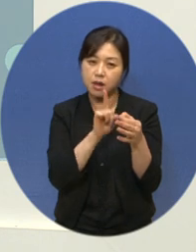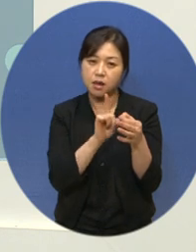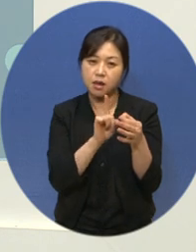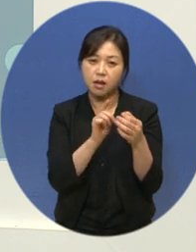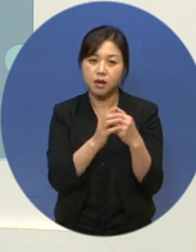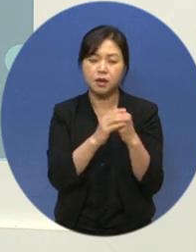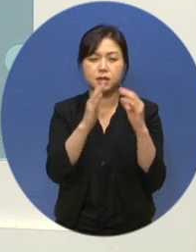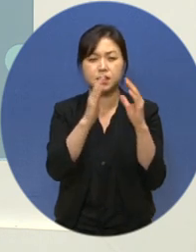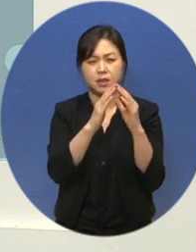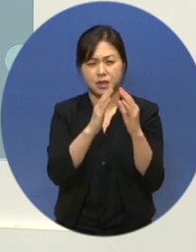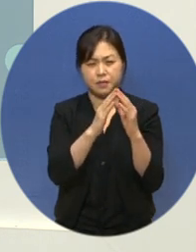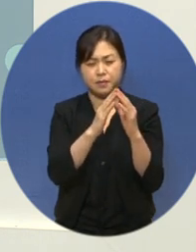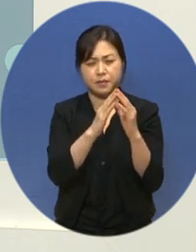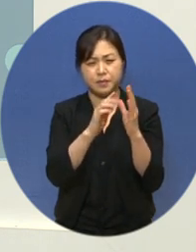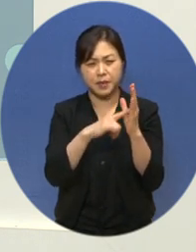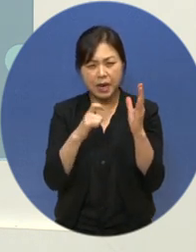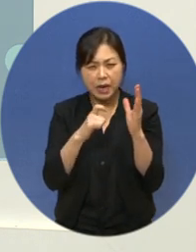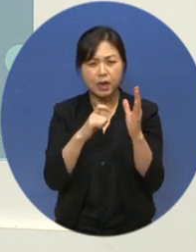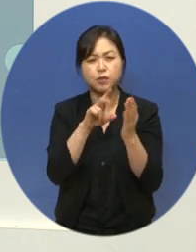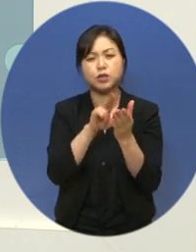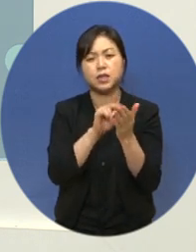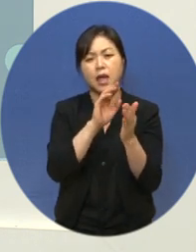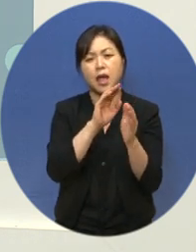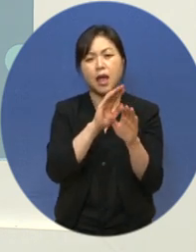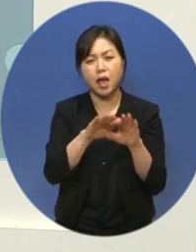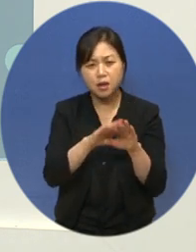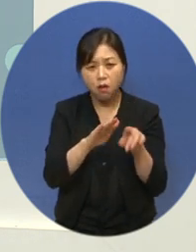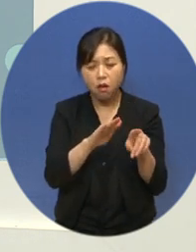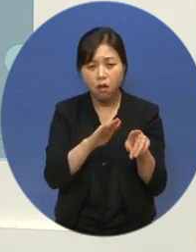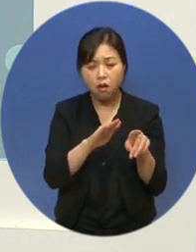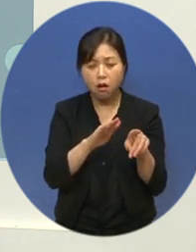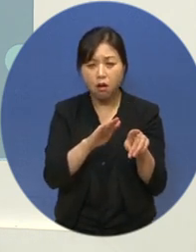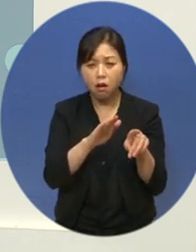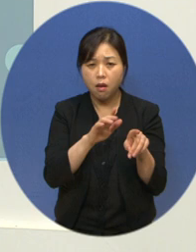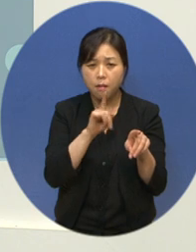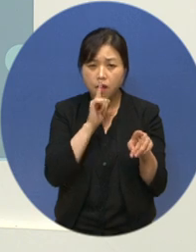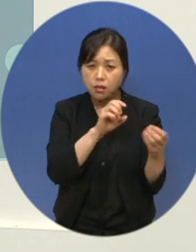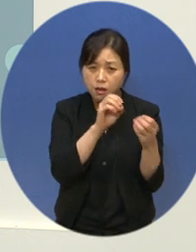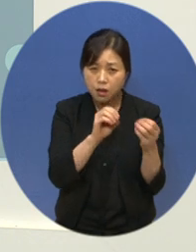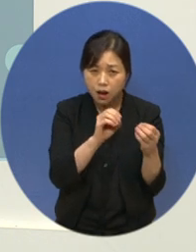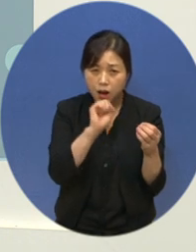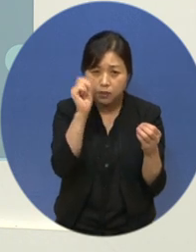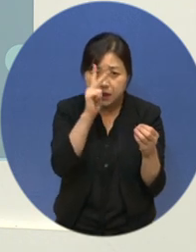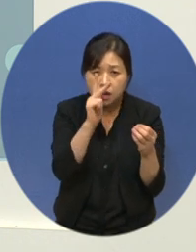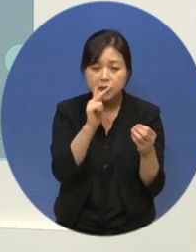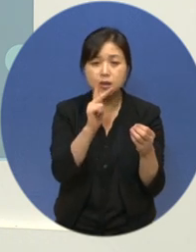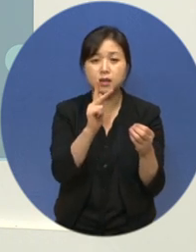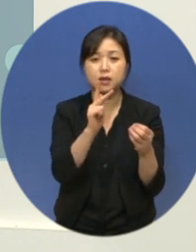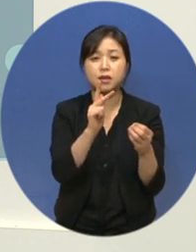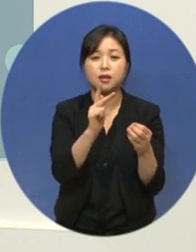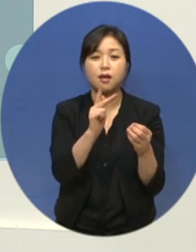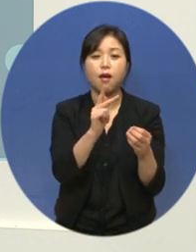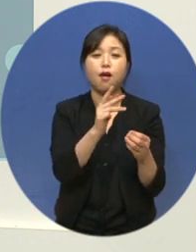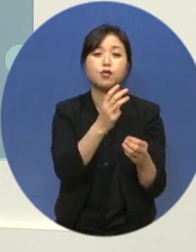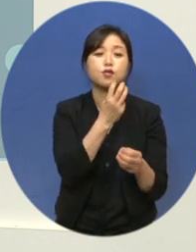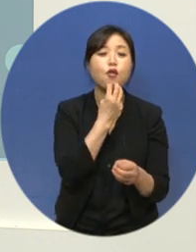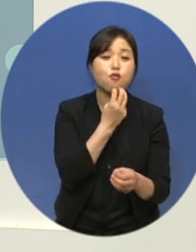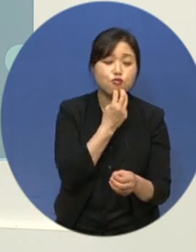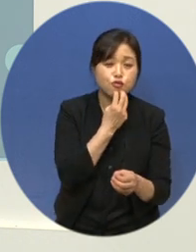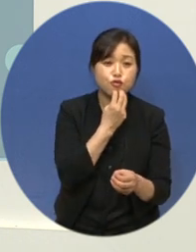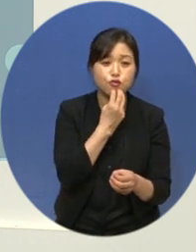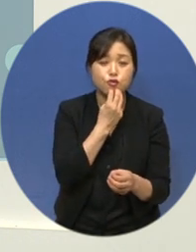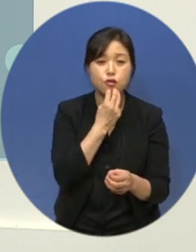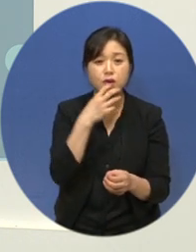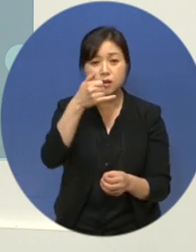주택난 해결을 운운 하다가 갑자기 에 수도 소후를 세종시로 옮기게